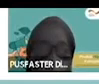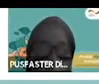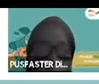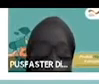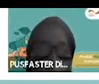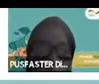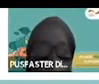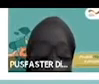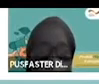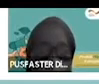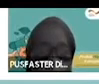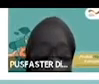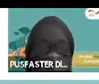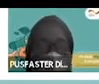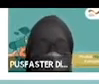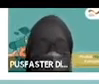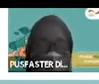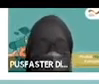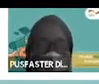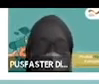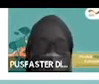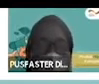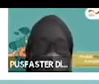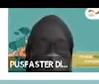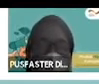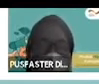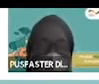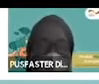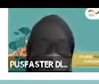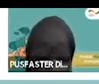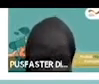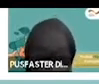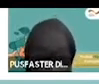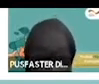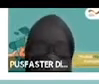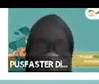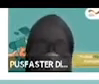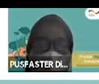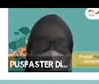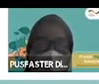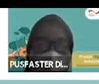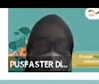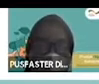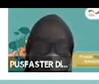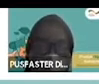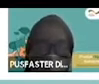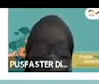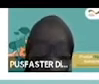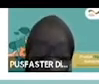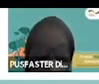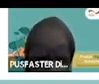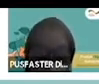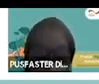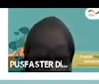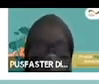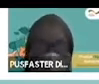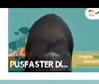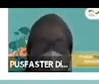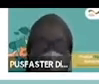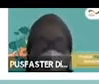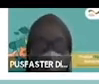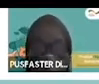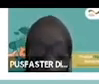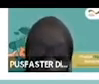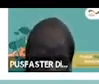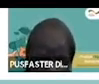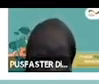organisasi Kya terbaru Abby ditetapkan jadi badan standarisasi ismen